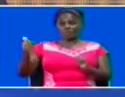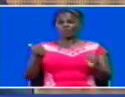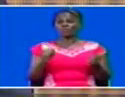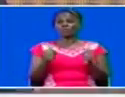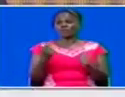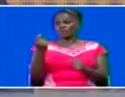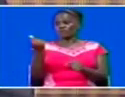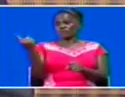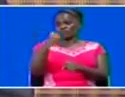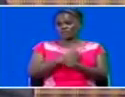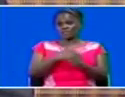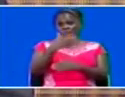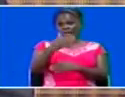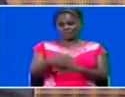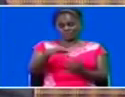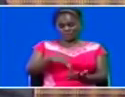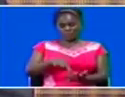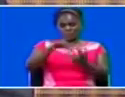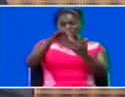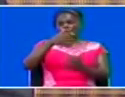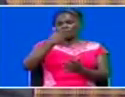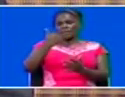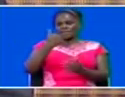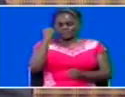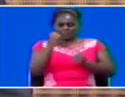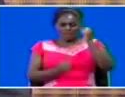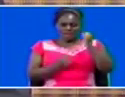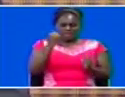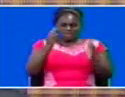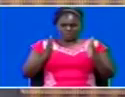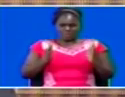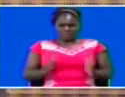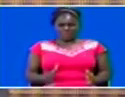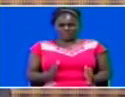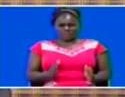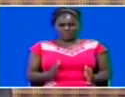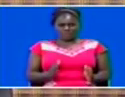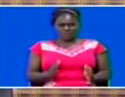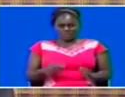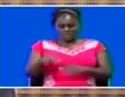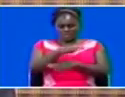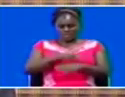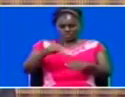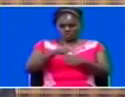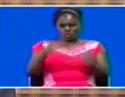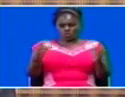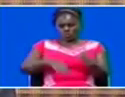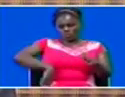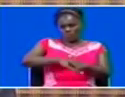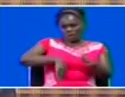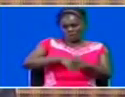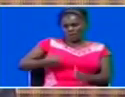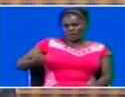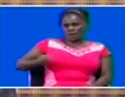So, siku chache tu baada ya kuteuliwa mwana michezo bora chipukizo humu nchini, mshambuliaji wa timu ya taifa ya soka ya kina dada mwana